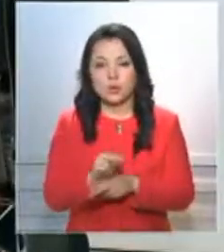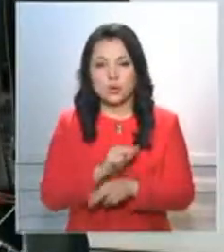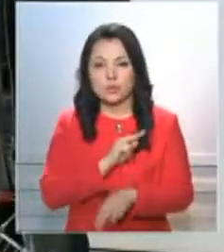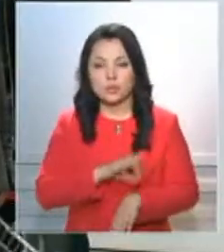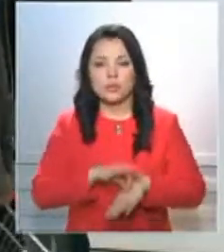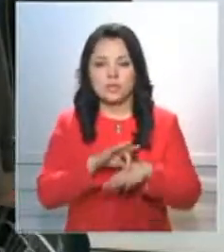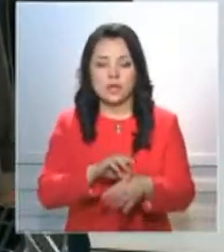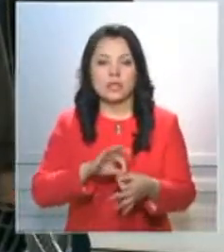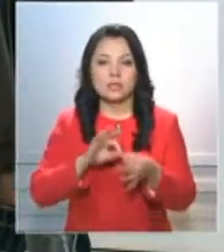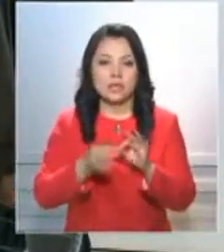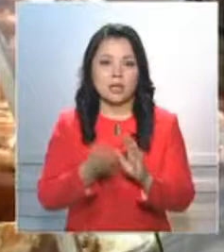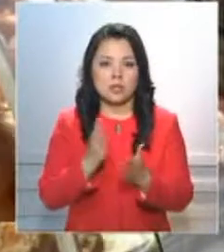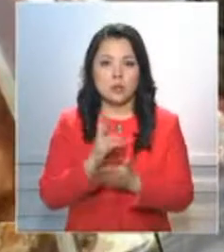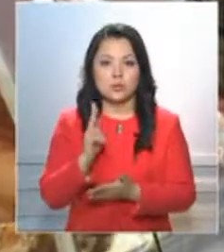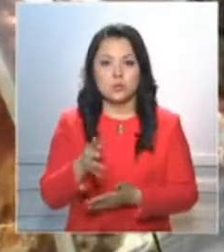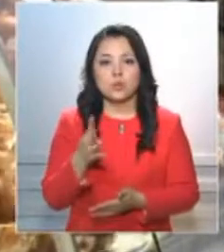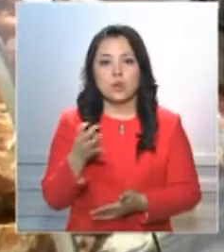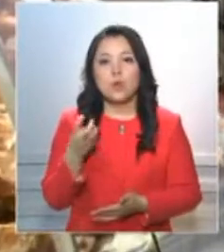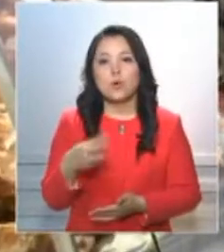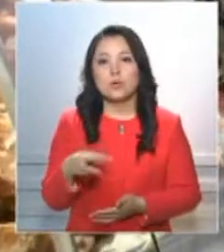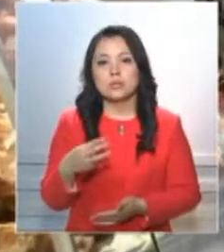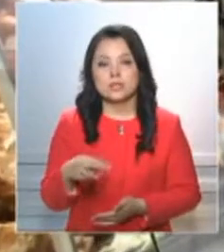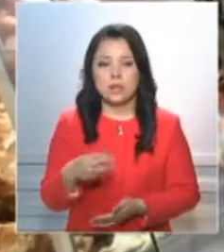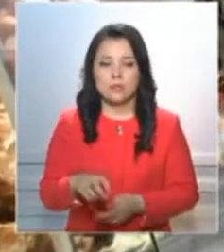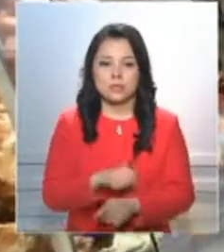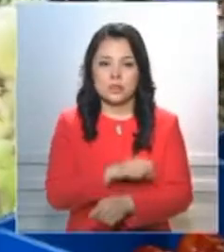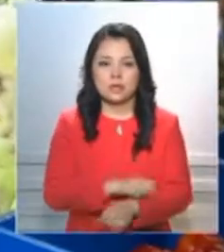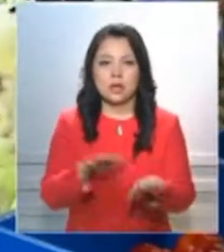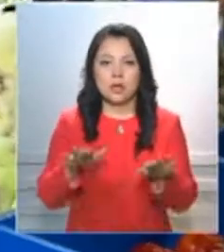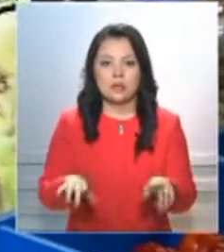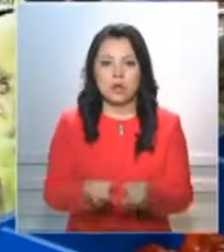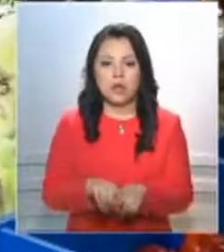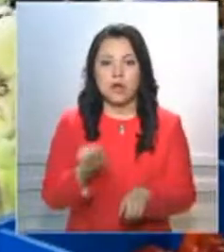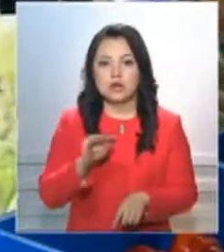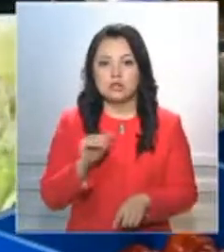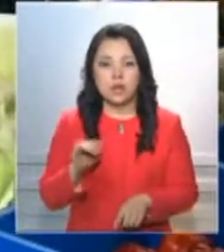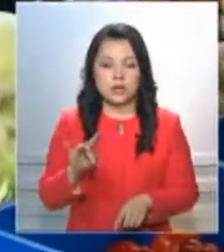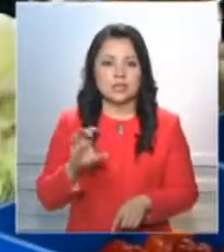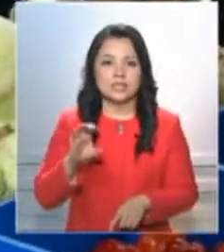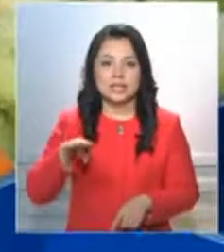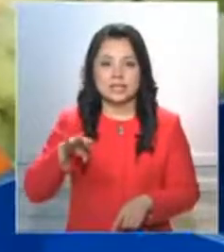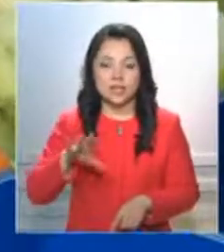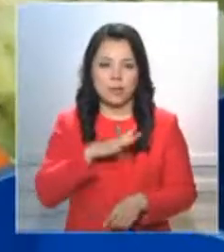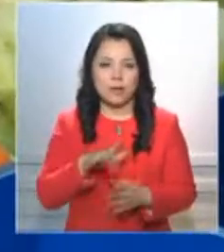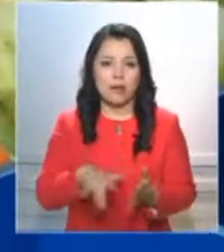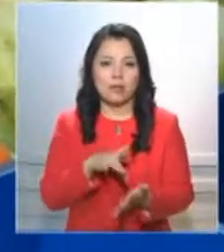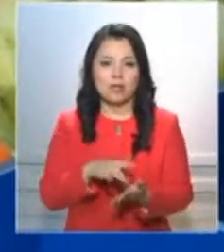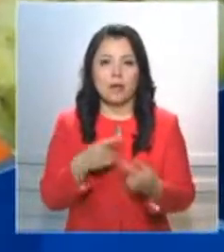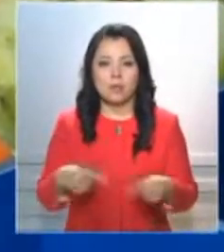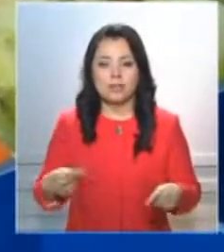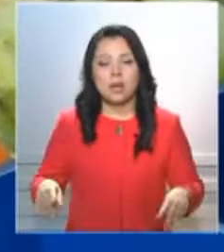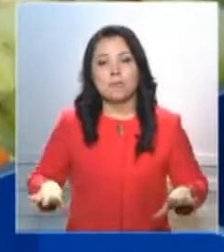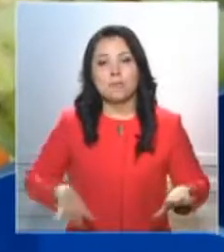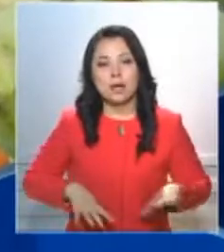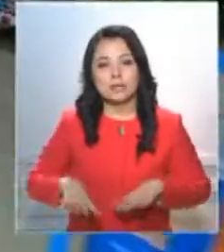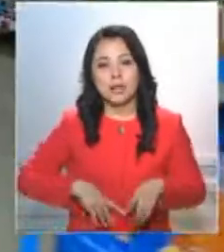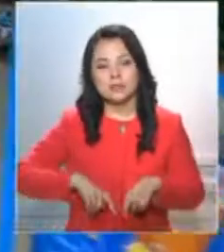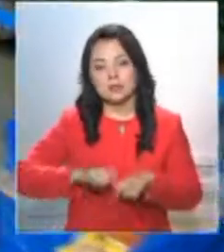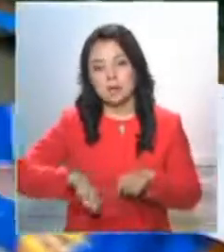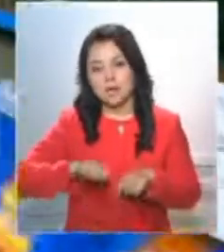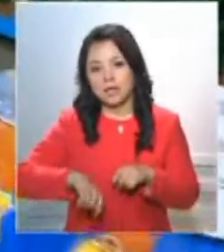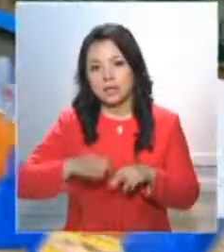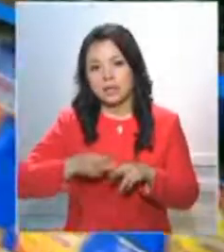жүргізген. 3430 шаршы метр аумақты алып жатқан Ажар Сити орталығы қаладағы басқа базарлармен салыстырғанда